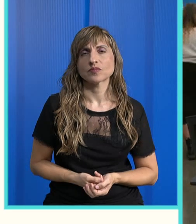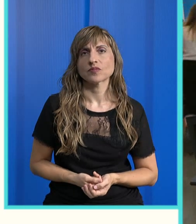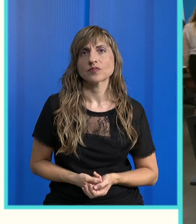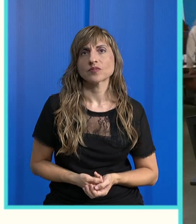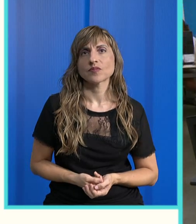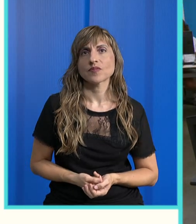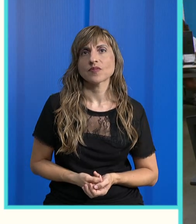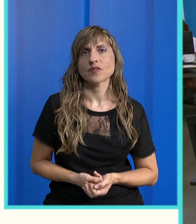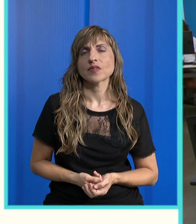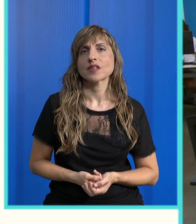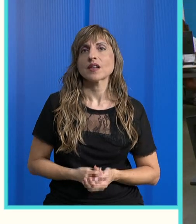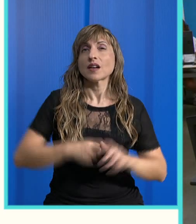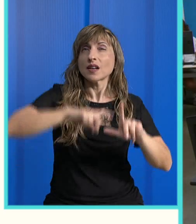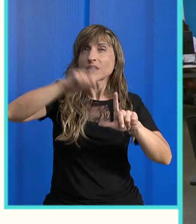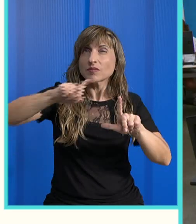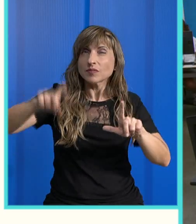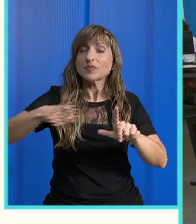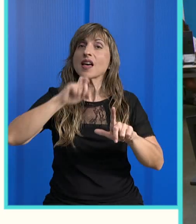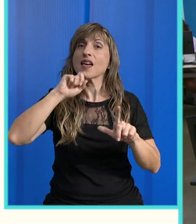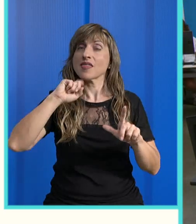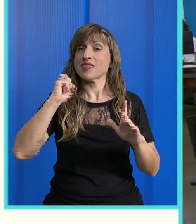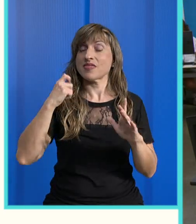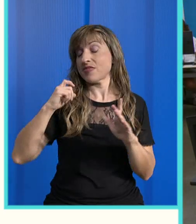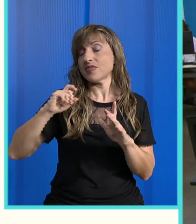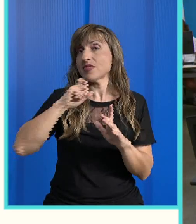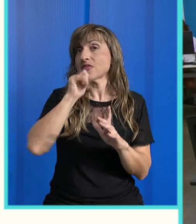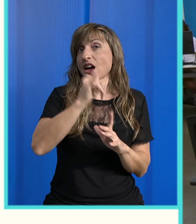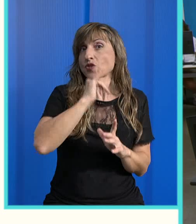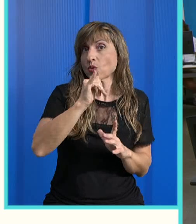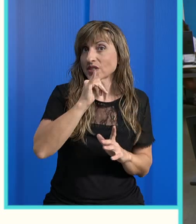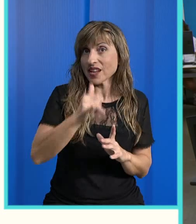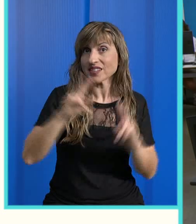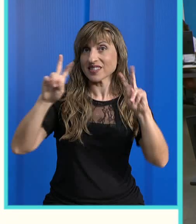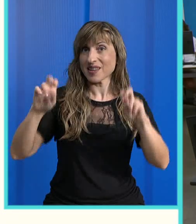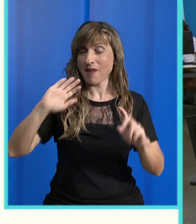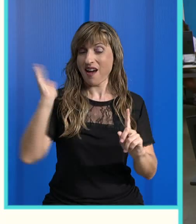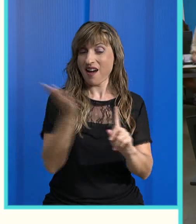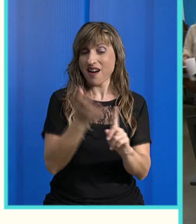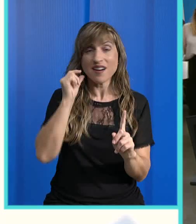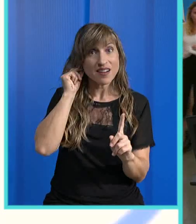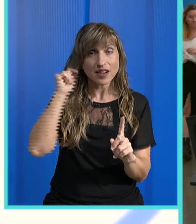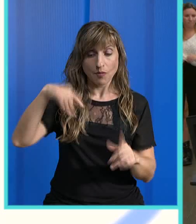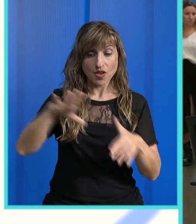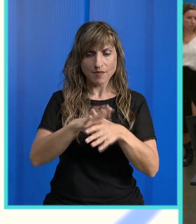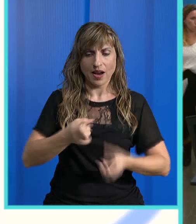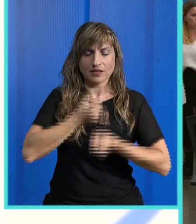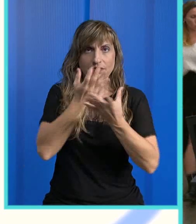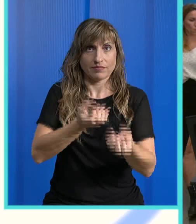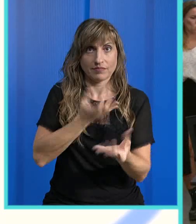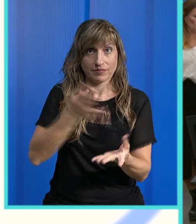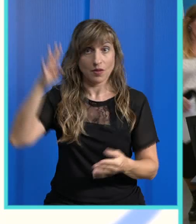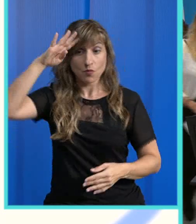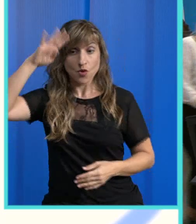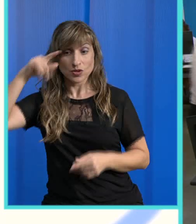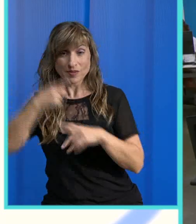I les xifres de l'augment de denúncies de violència de gènere les ha fet públic l'alcalde avui dimarts, dient que els Mossos d'Esquadra han detingut aquest